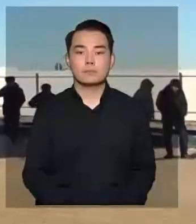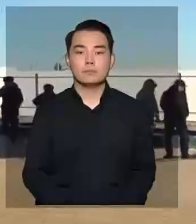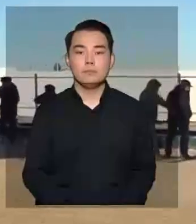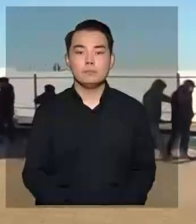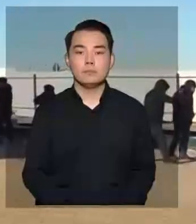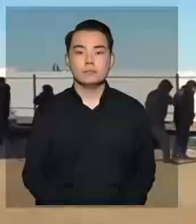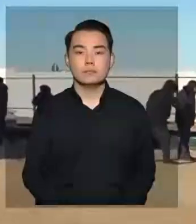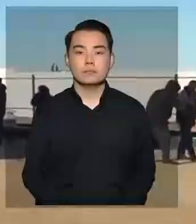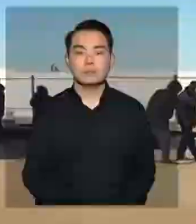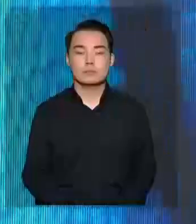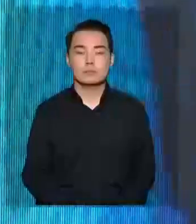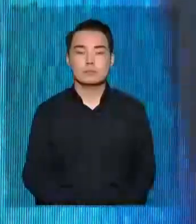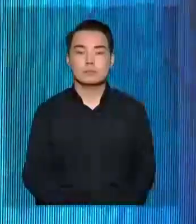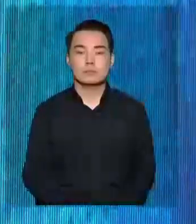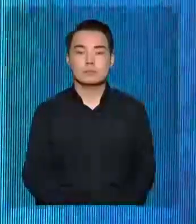Жібек жолы.